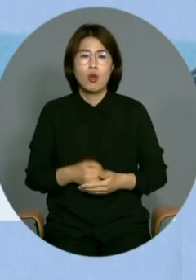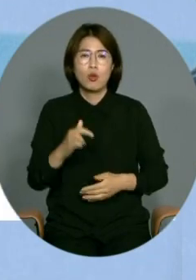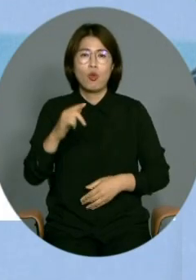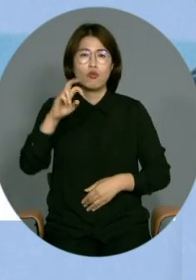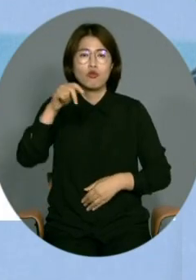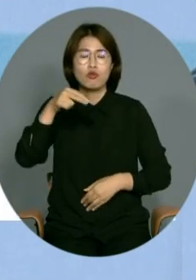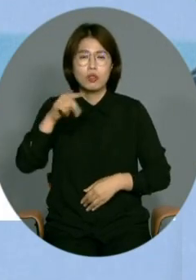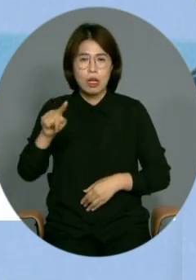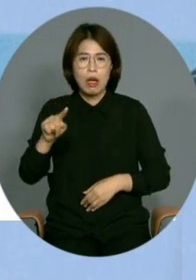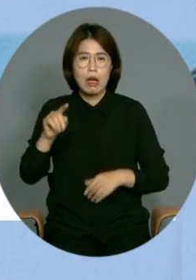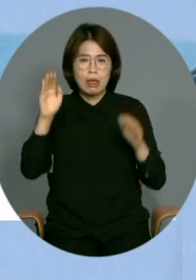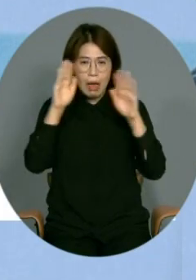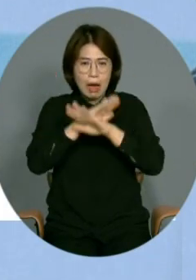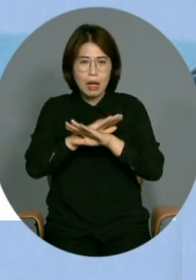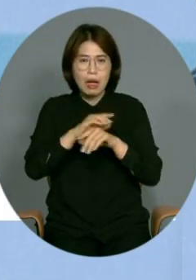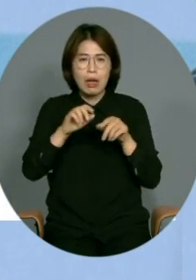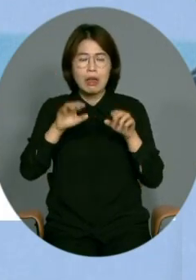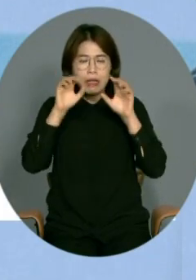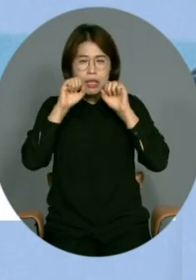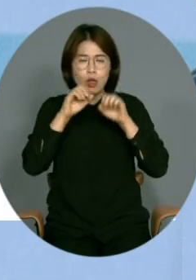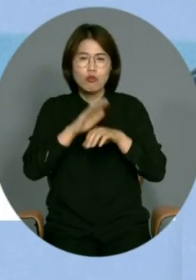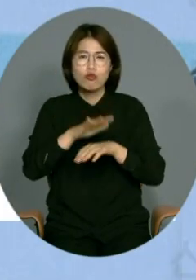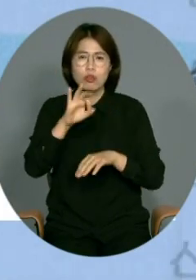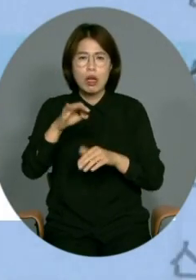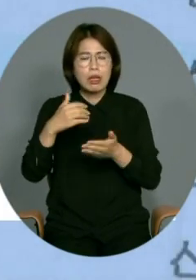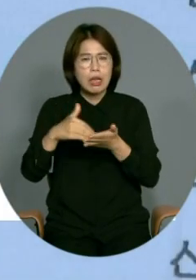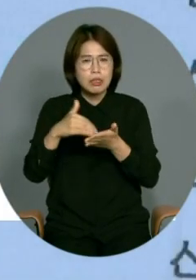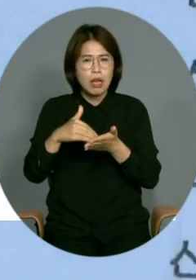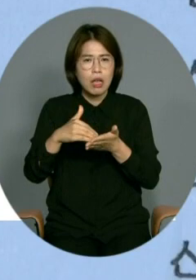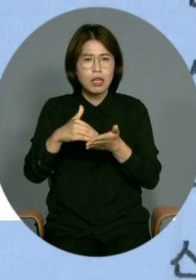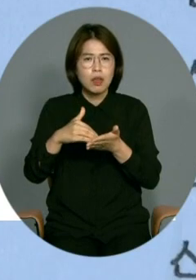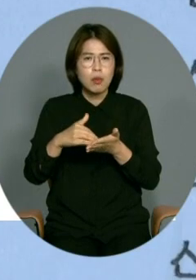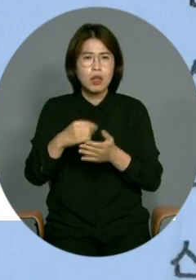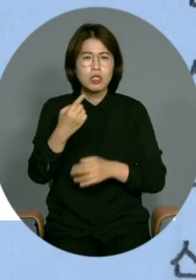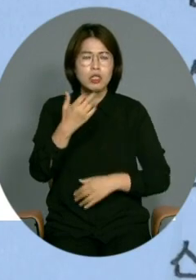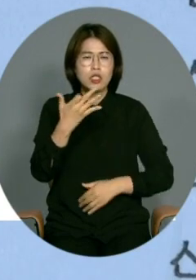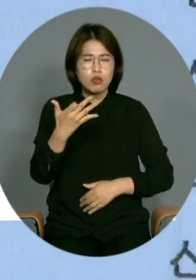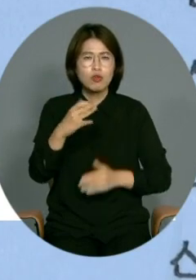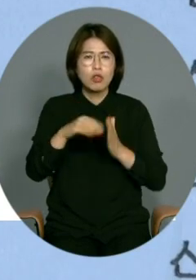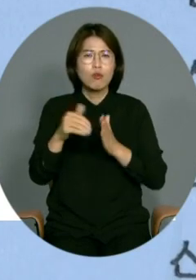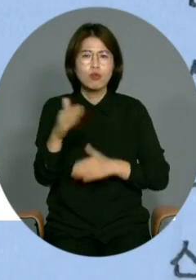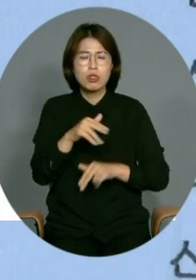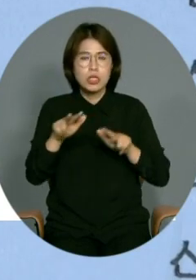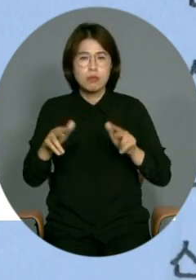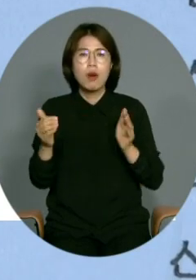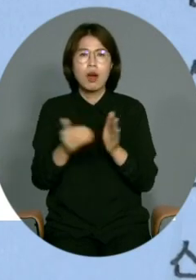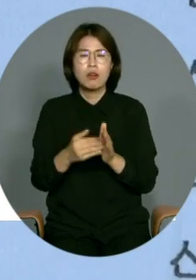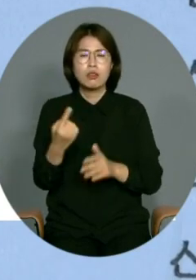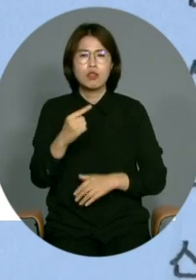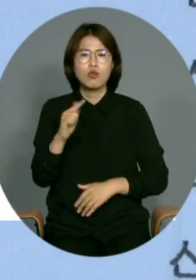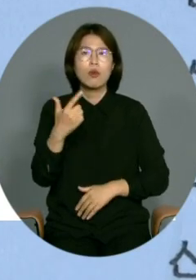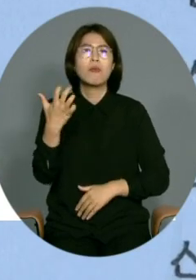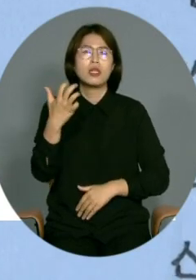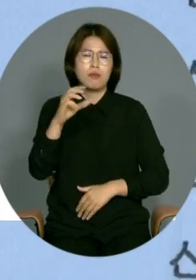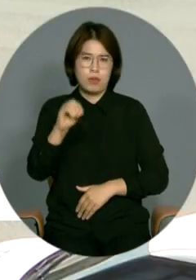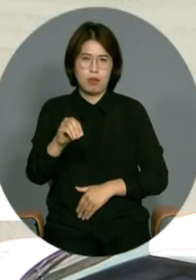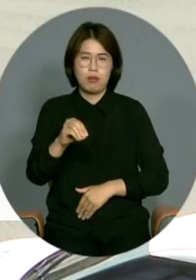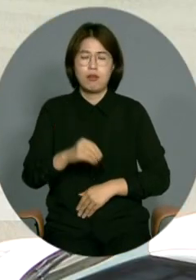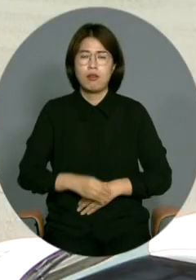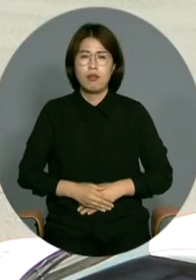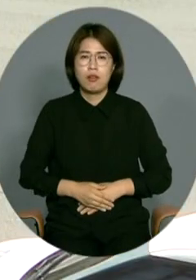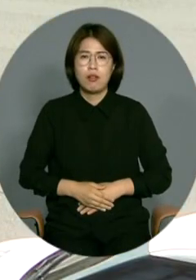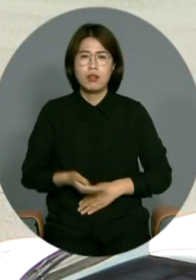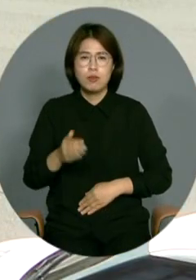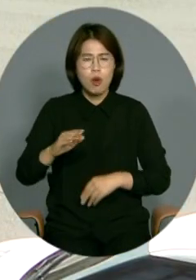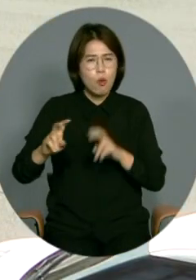통해 야간 수당과 연장 수당을 계산한 체불 임금은 2019년부터 최근까지 총 1,680만 원입니다.